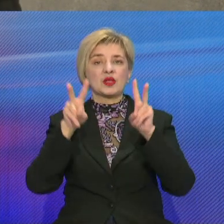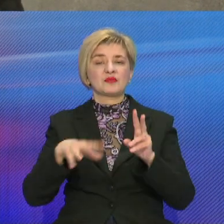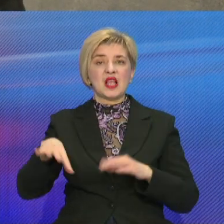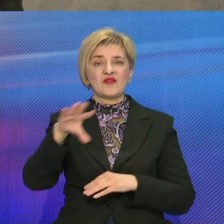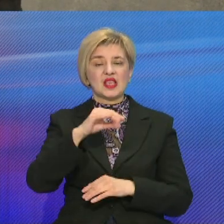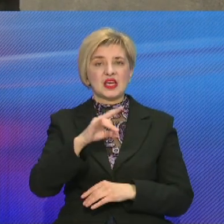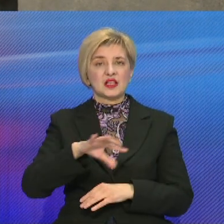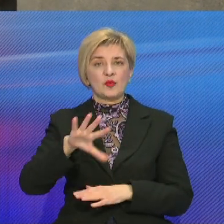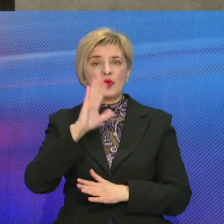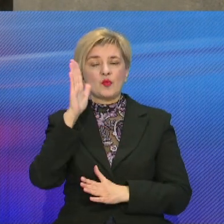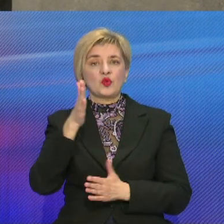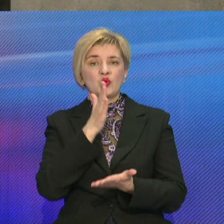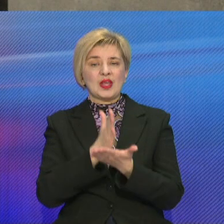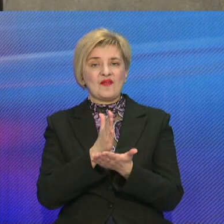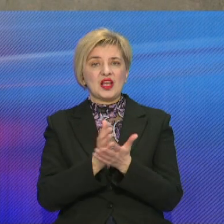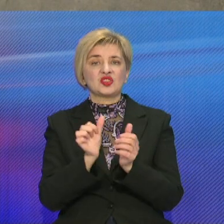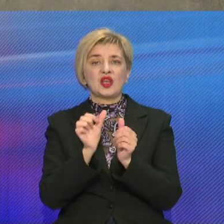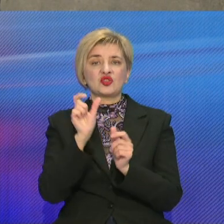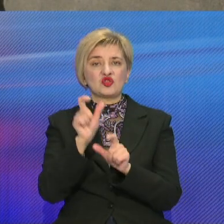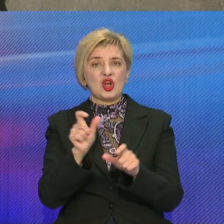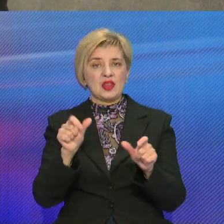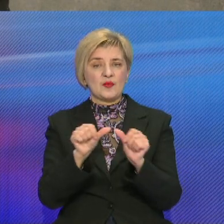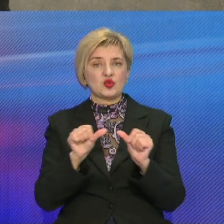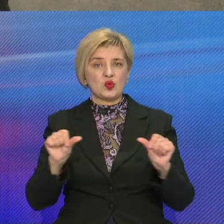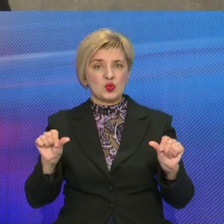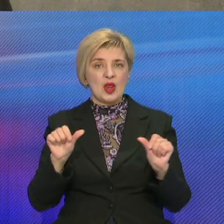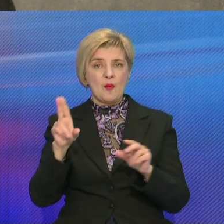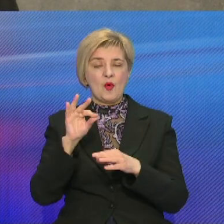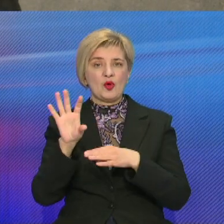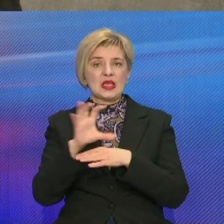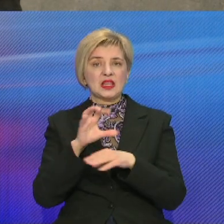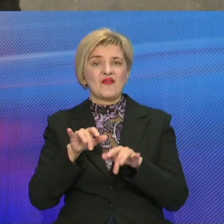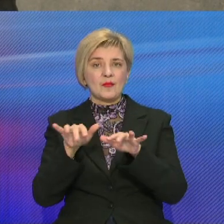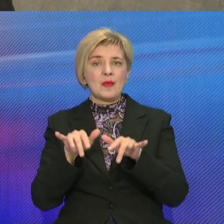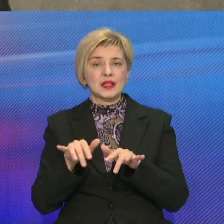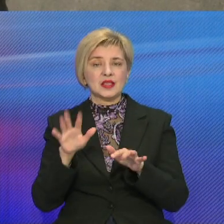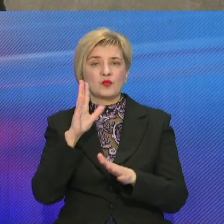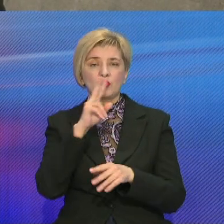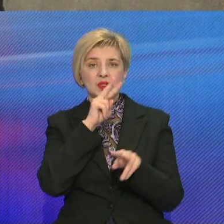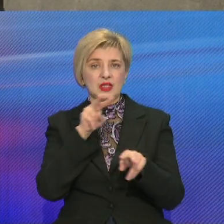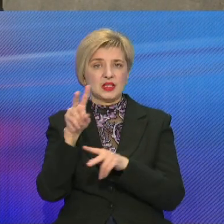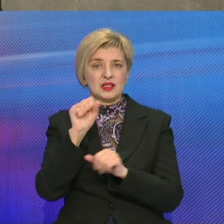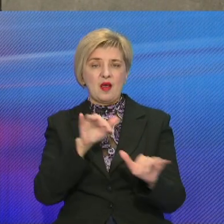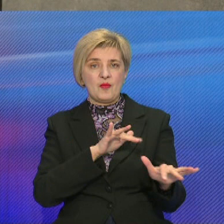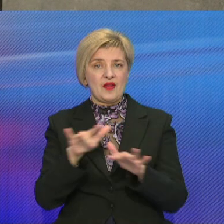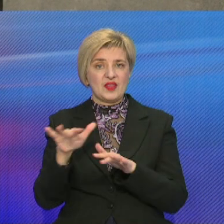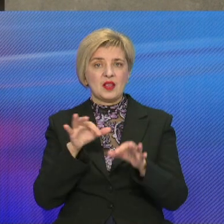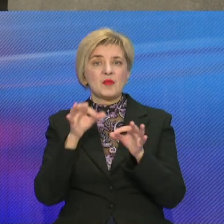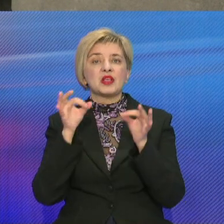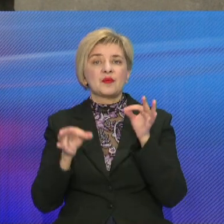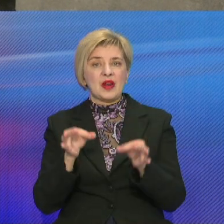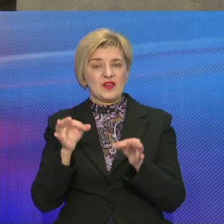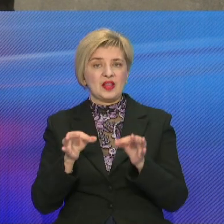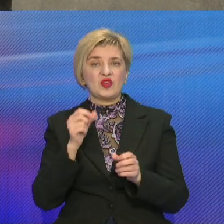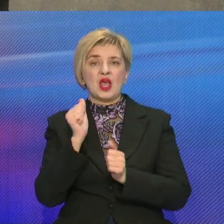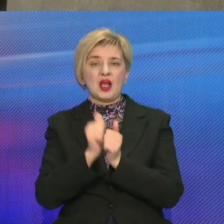будут являться членами жюри по информатике, будут следить за проведением, прозрачностью, справедливостью на каждом